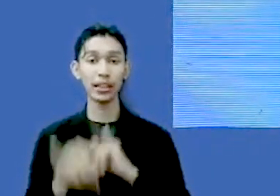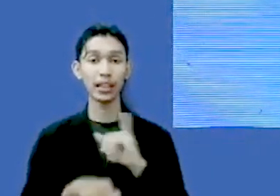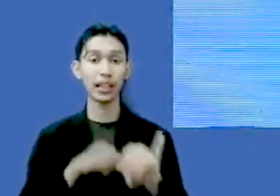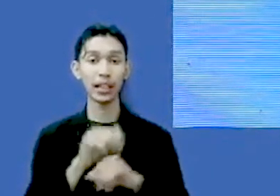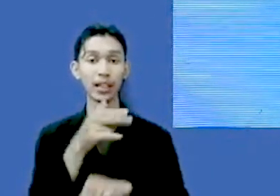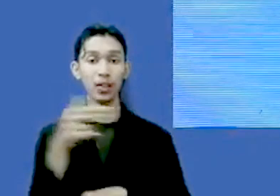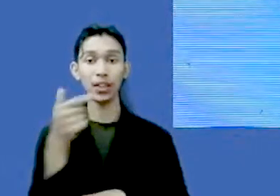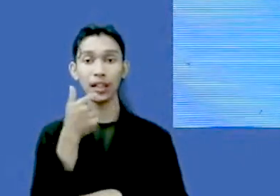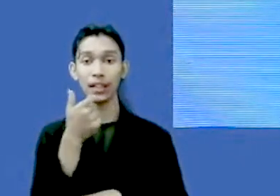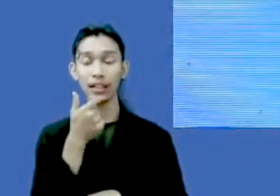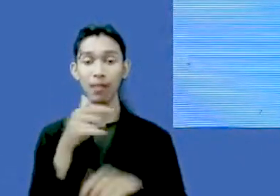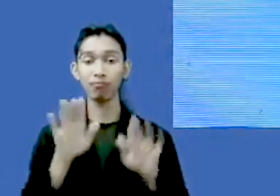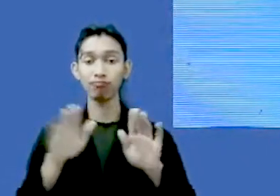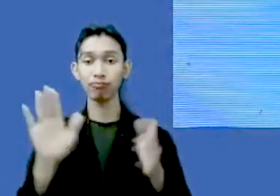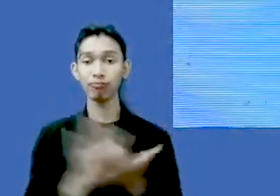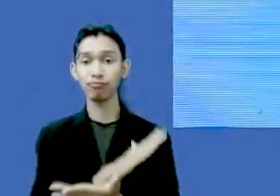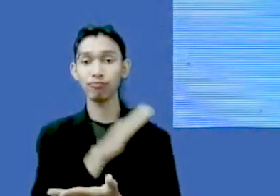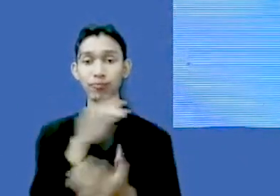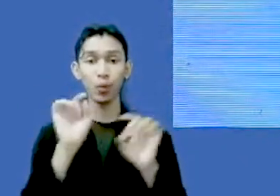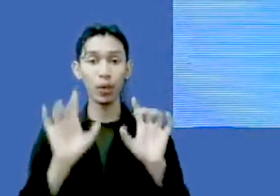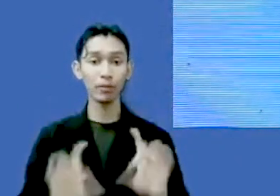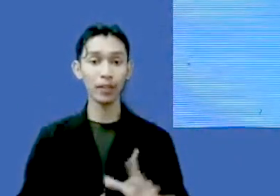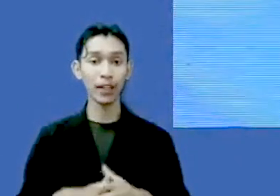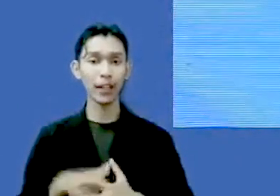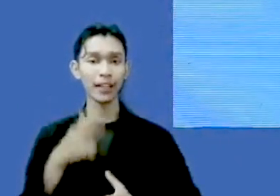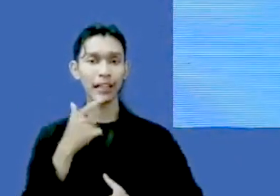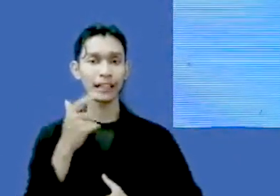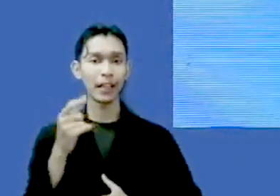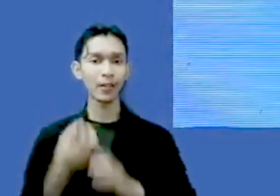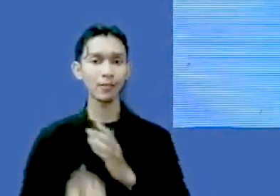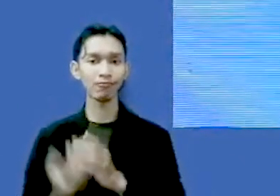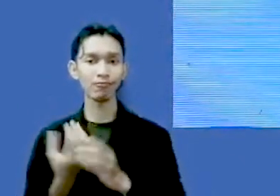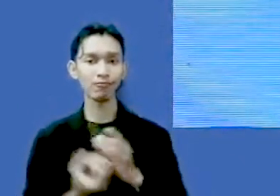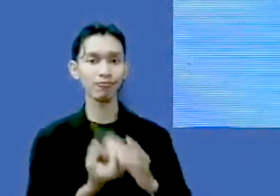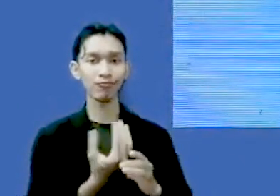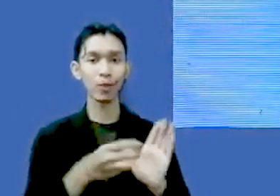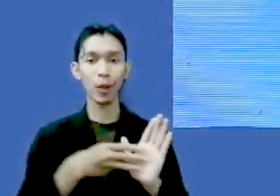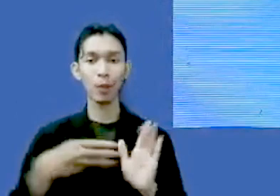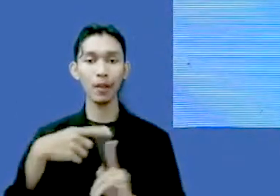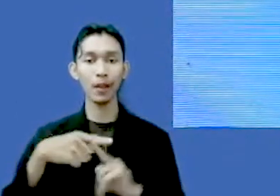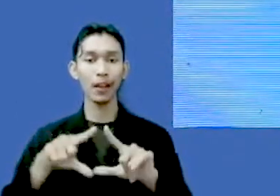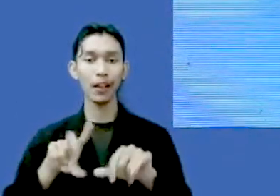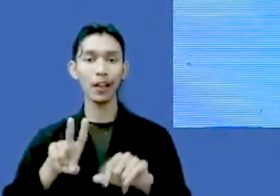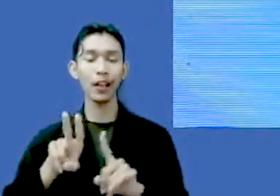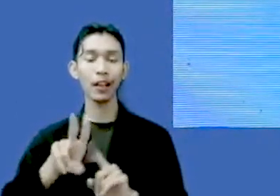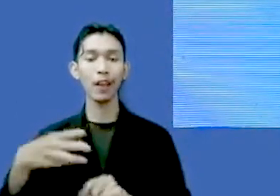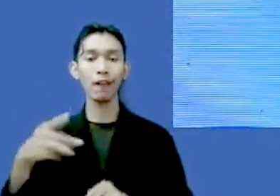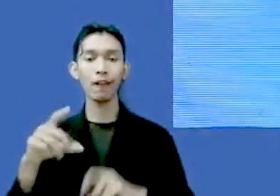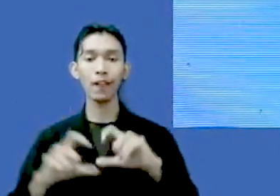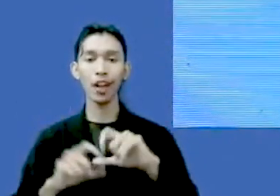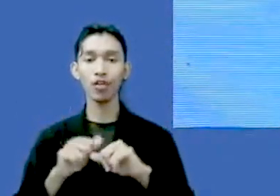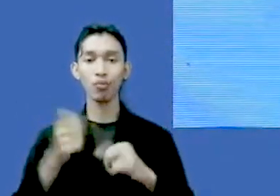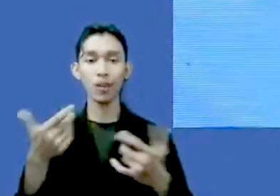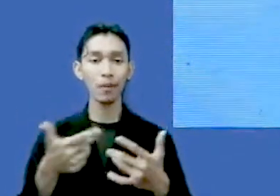terkait peluangnya yang luar biasa terkait kemunculan metaforce dan juga bagaimana isu ini